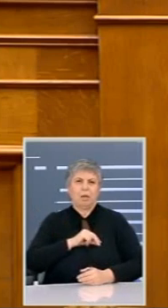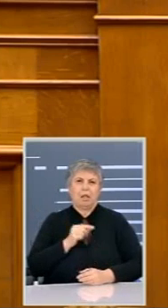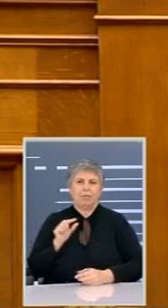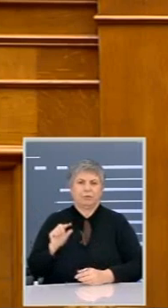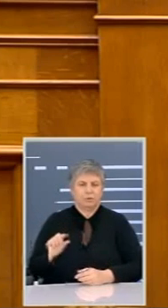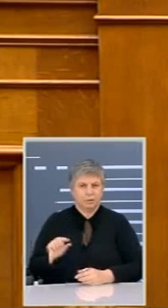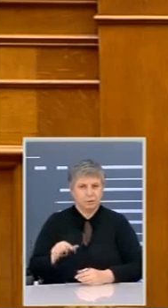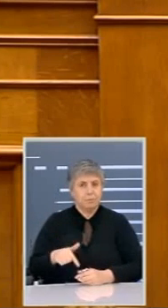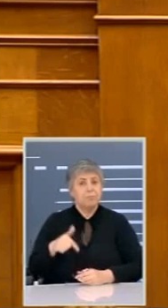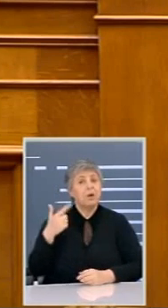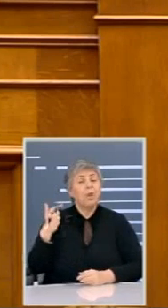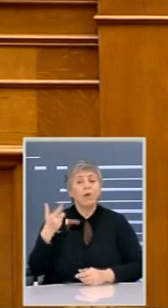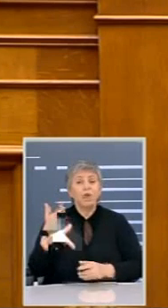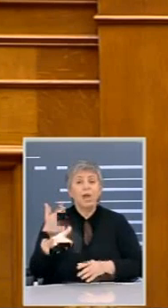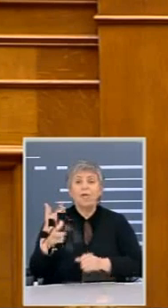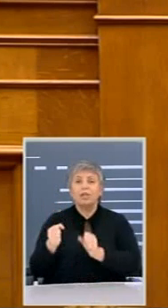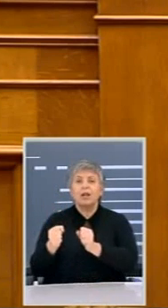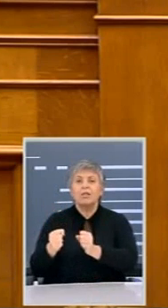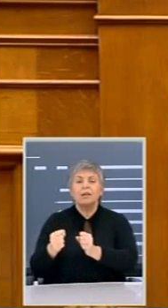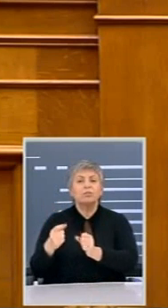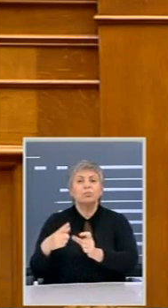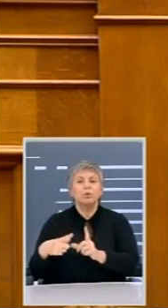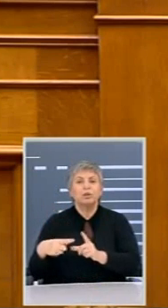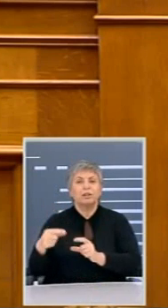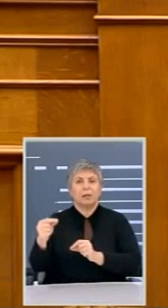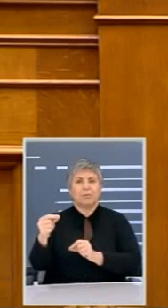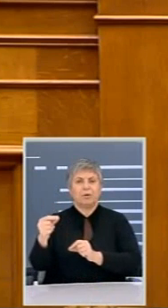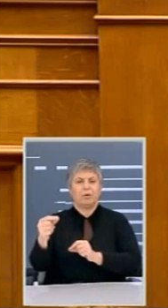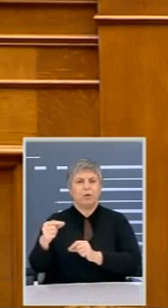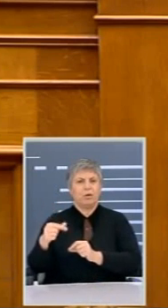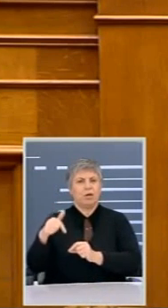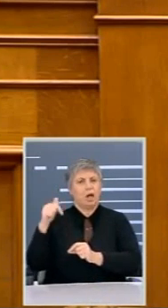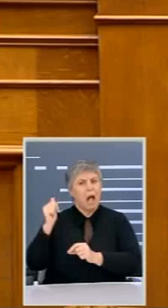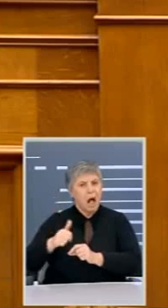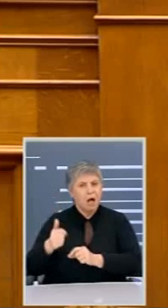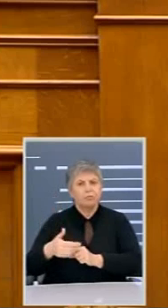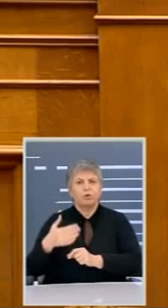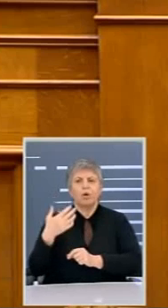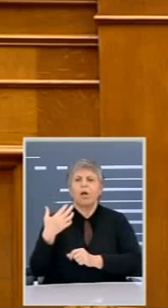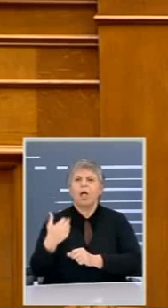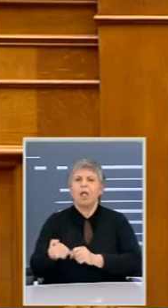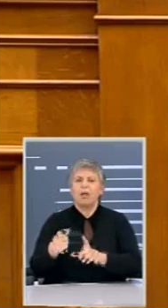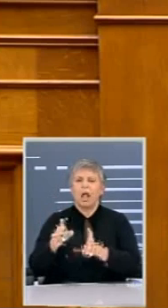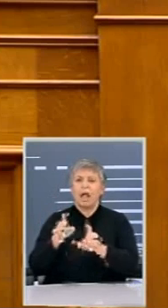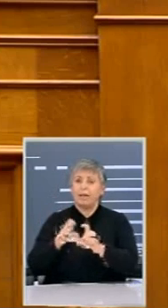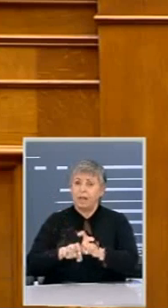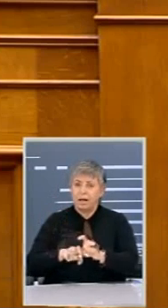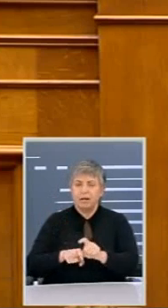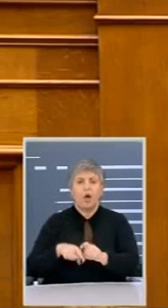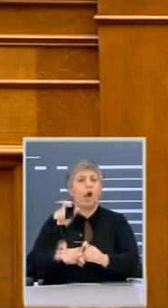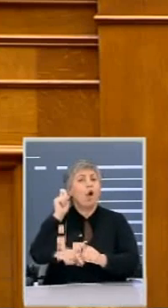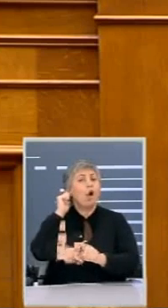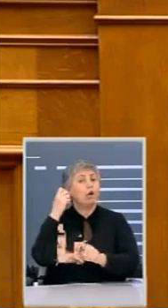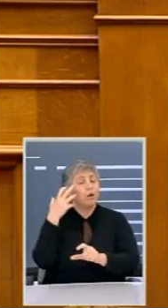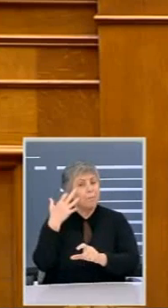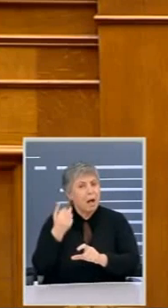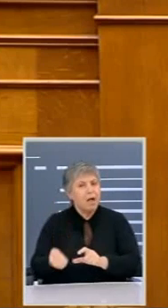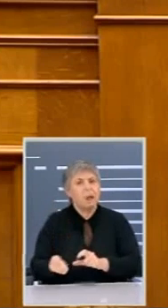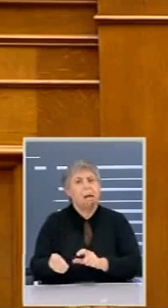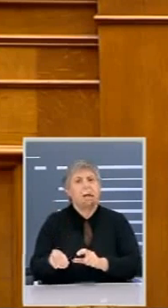συγκεκριμένη εταιρεία στην Κύπρο, σε χώρα της Ευρωπαϊκής Ένωσης, έχει συγκεκριμένη επωνυμία και